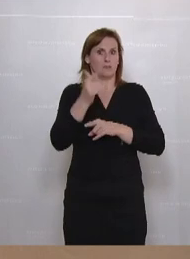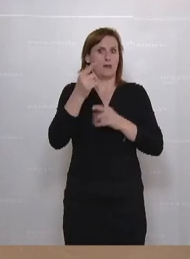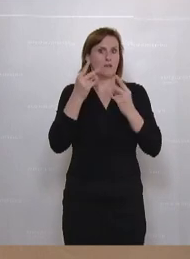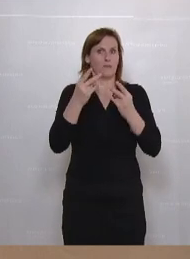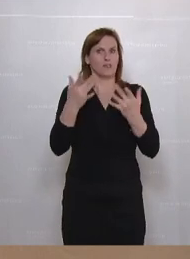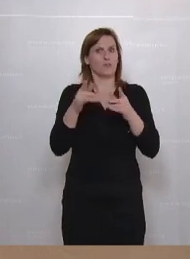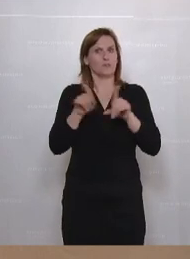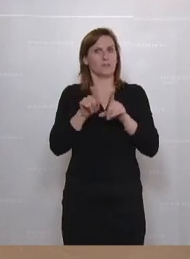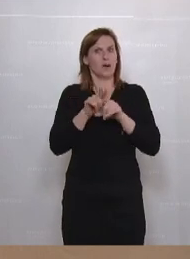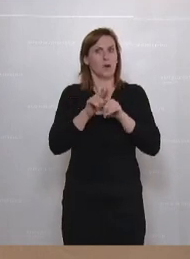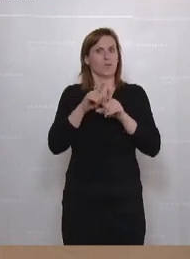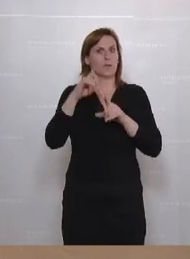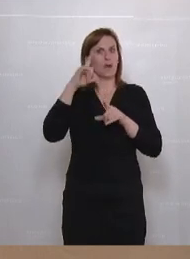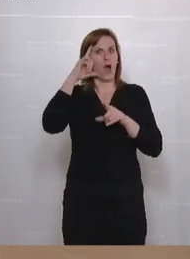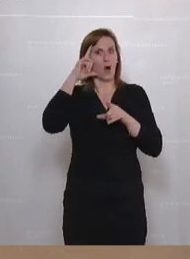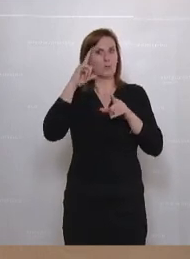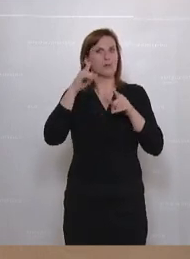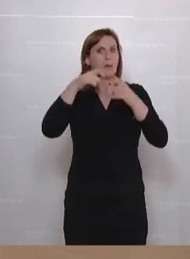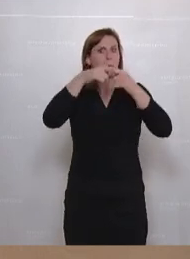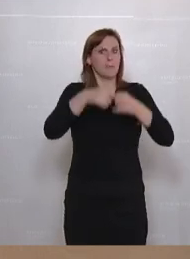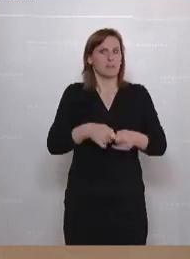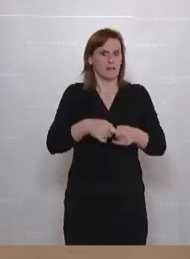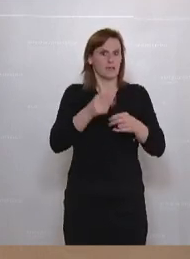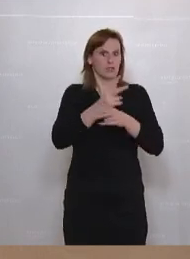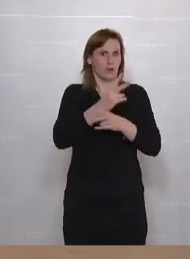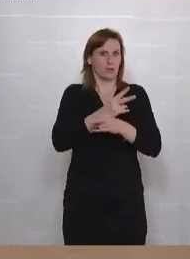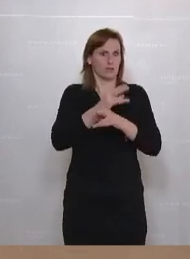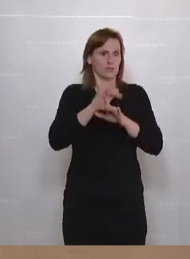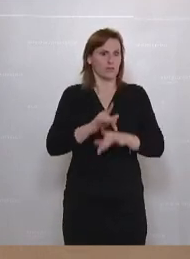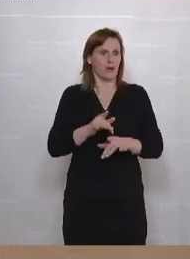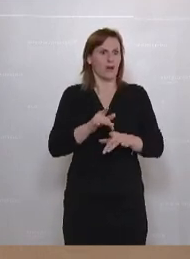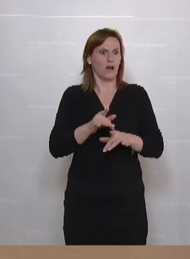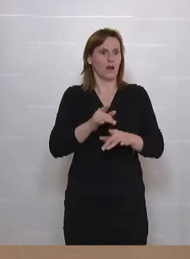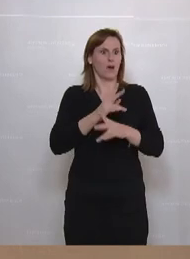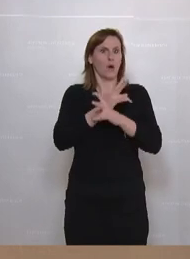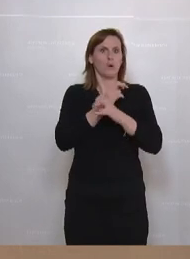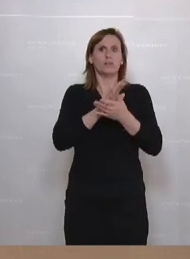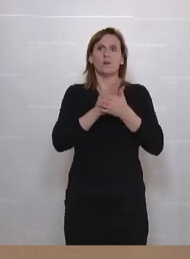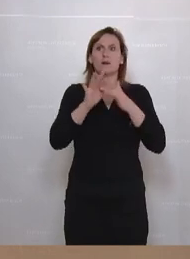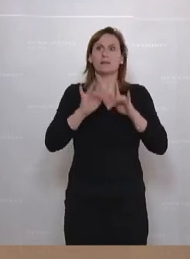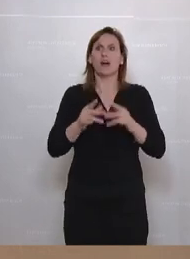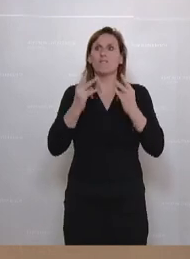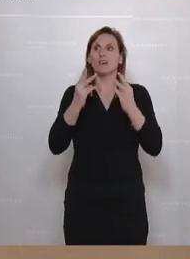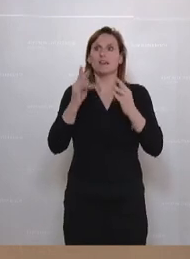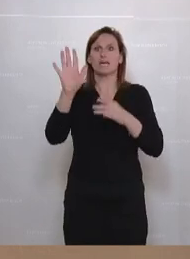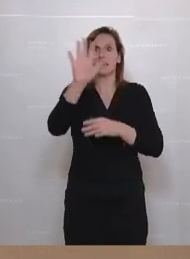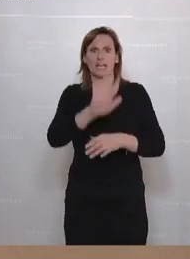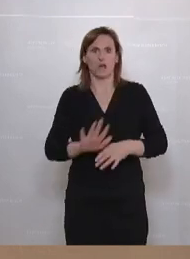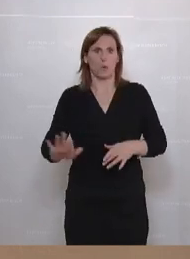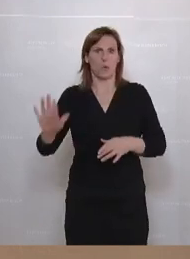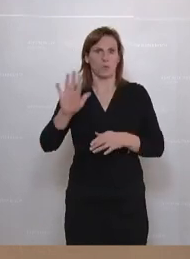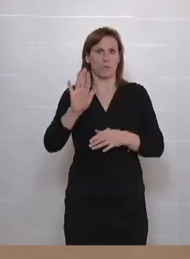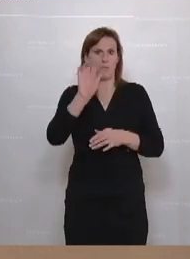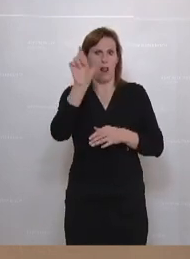auch in den Hauptstädten in den EU-Mitgliedstaaten. In Österreich muss man niemanden überzeugen, was die Bedeutung und die Wichtigkeit dieser Region betrifft. Aber wir haben